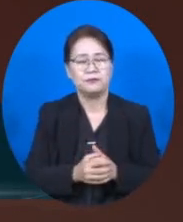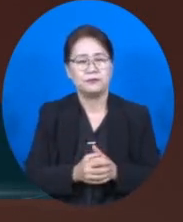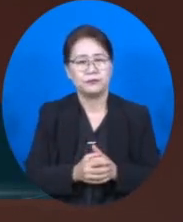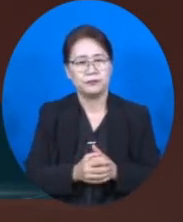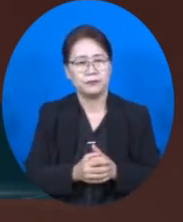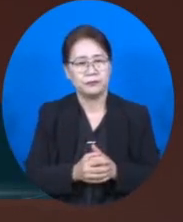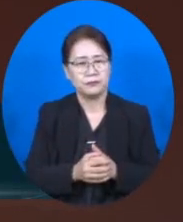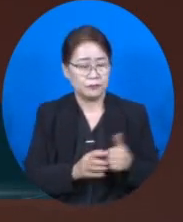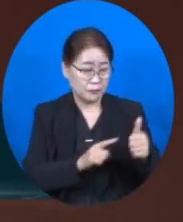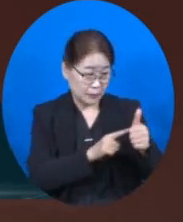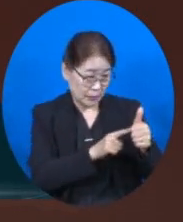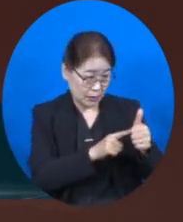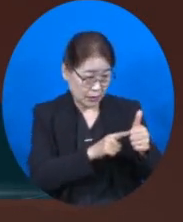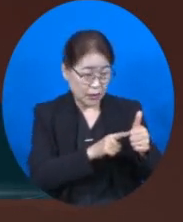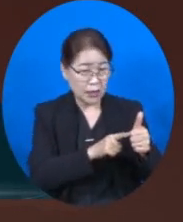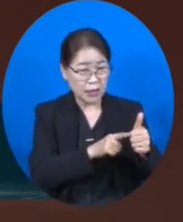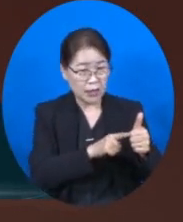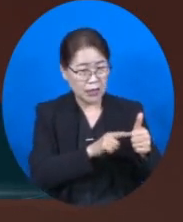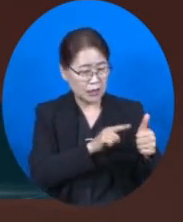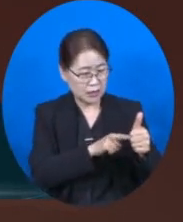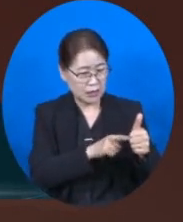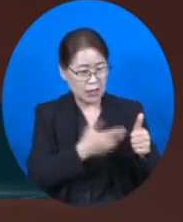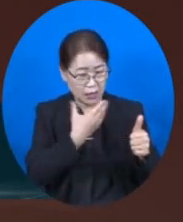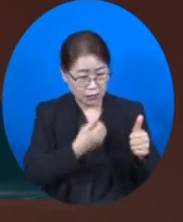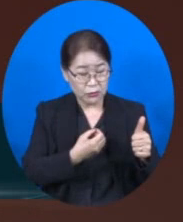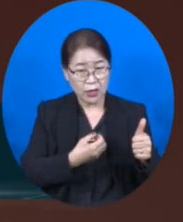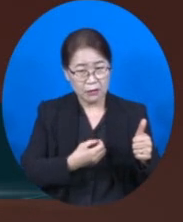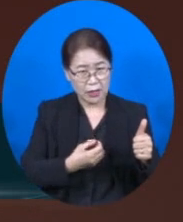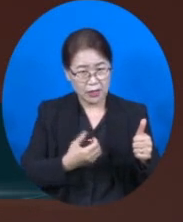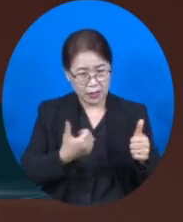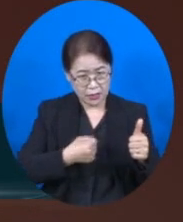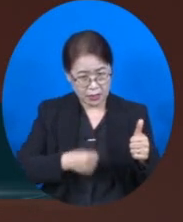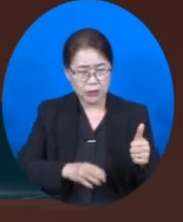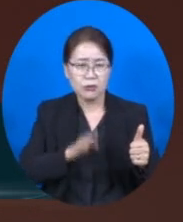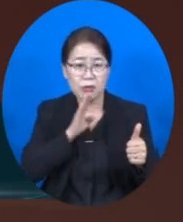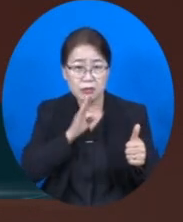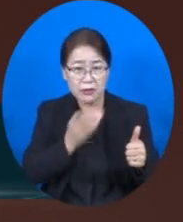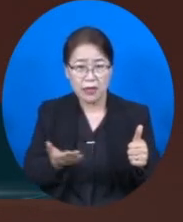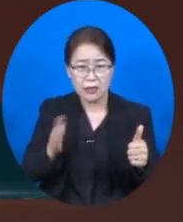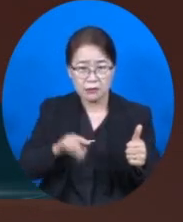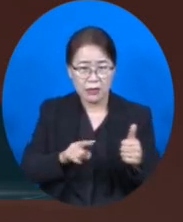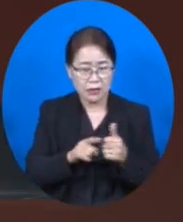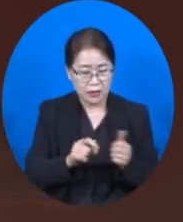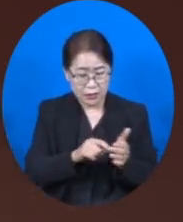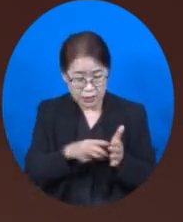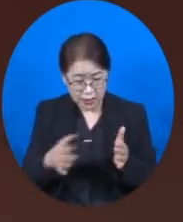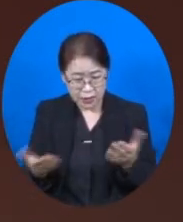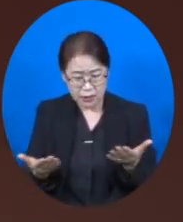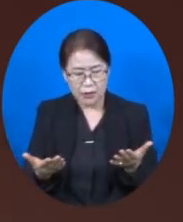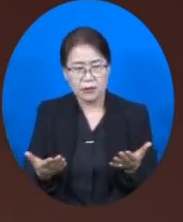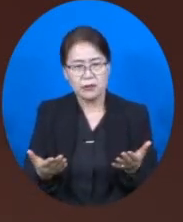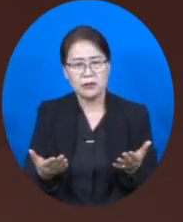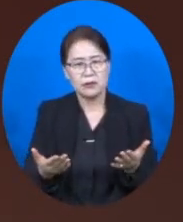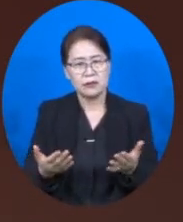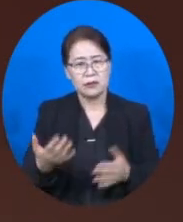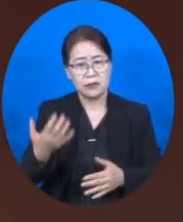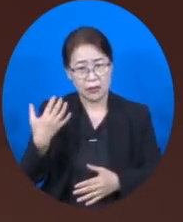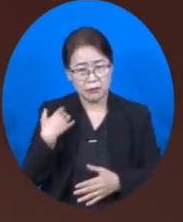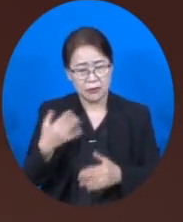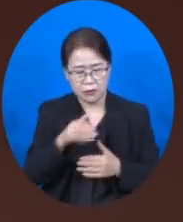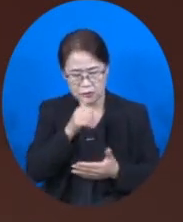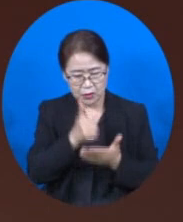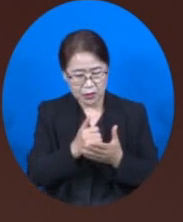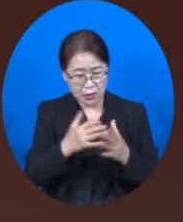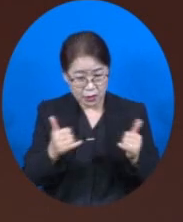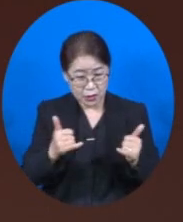원래 삭개오는요 혈통적으로 보게 되면 아브라함의 자손이었어요 그렇지만 그가 세리라는 직업을 가지고 죄를